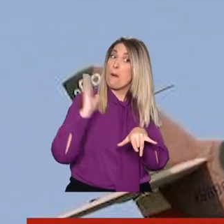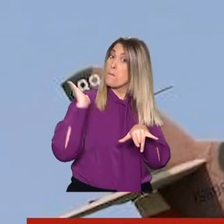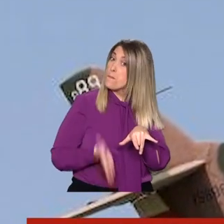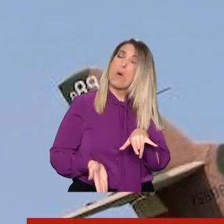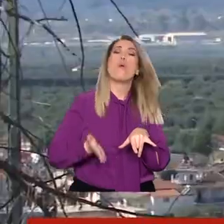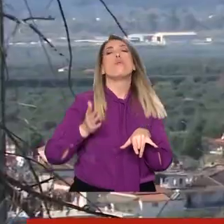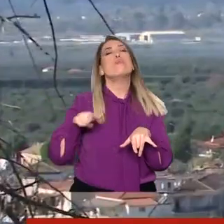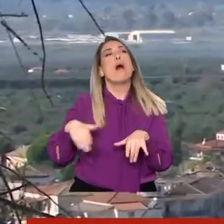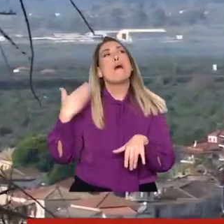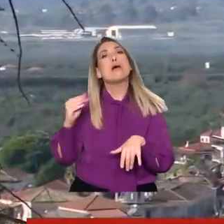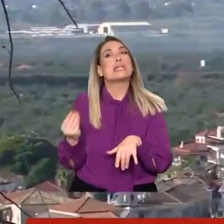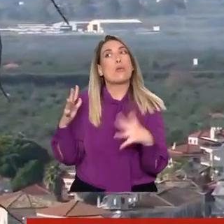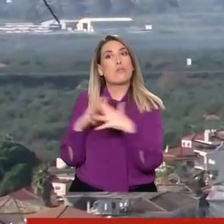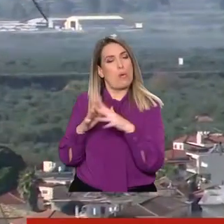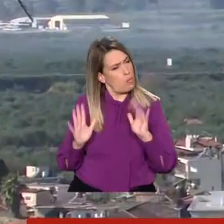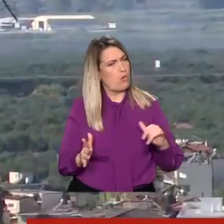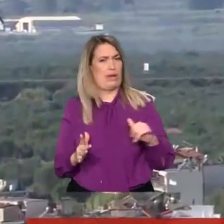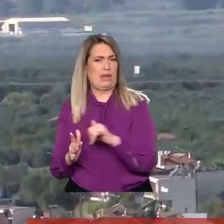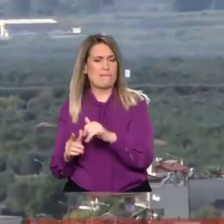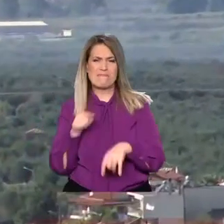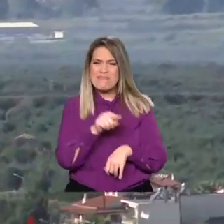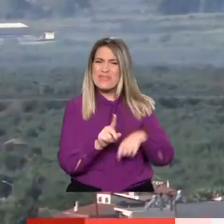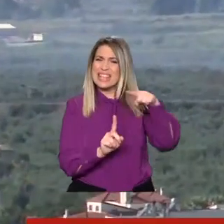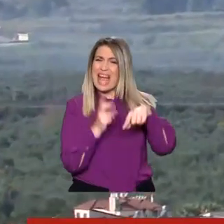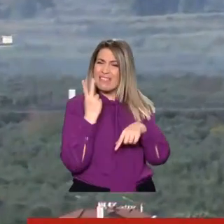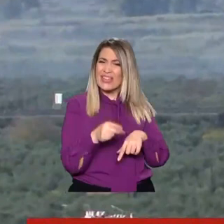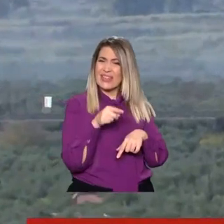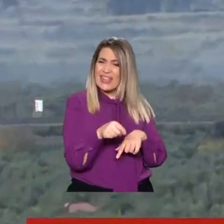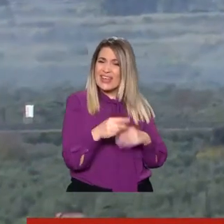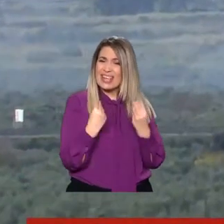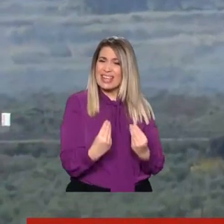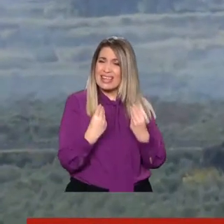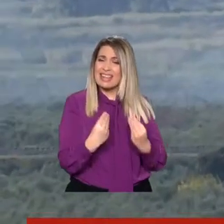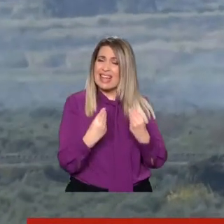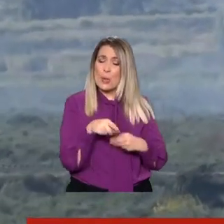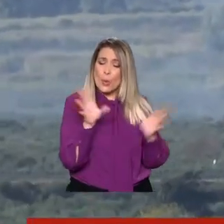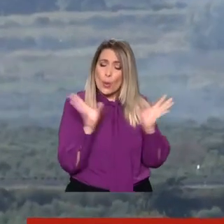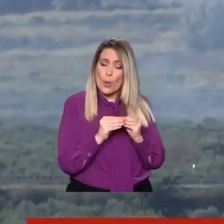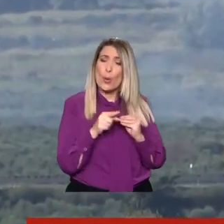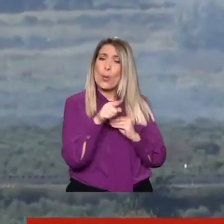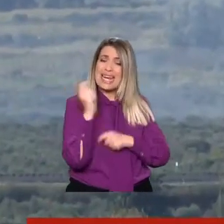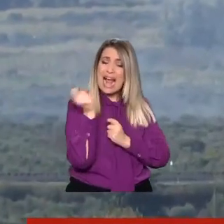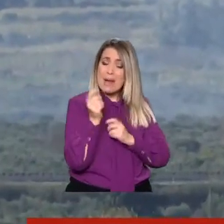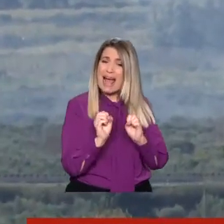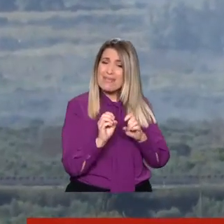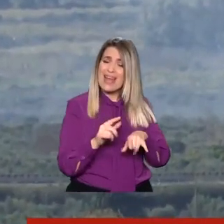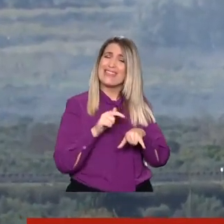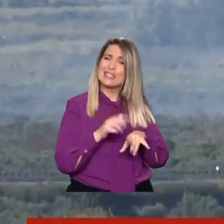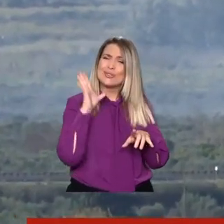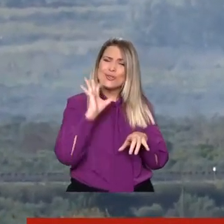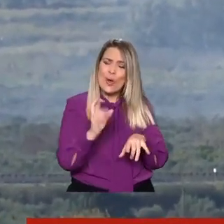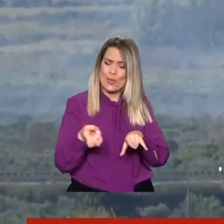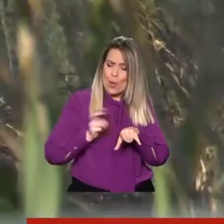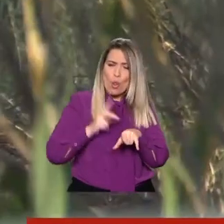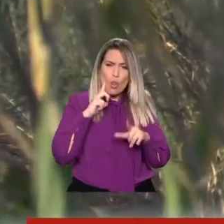αυτό απαιτηθεί. Το πρωί, το μοιραίο TAF-2 απογειώθηκε από την 120 πτέρυγα εκπαίδευσης αέρος στην Καλαμάτα για μια σύντομη εκπαιδευτική